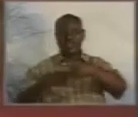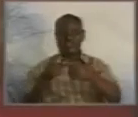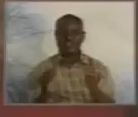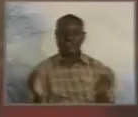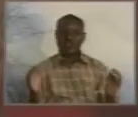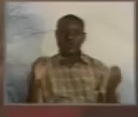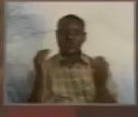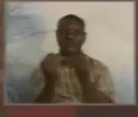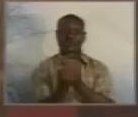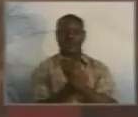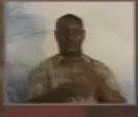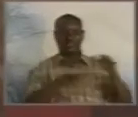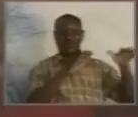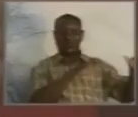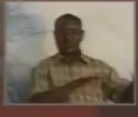nyingine